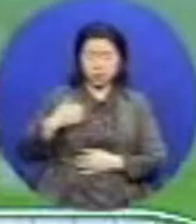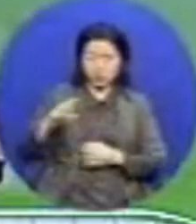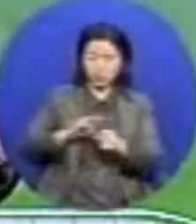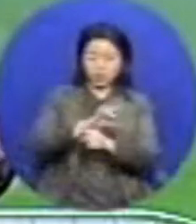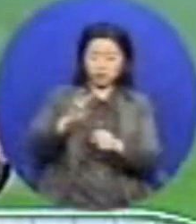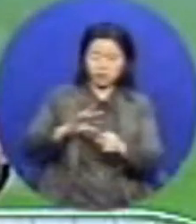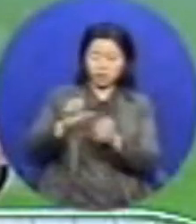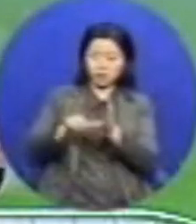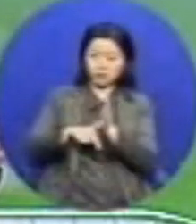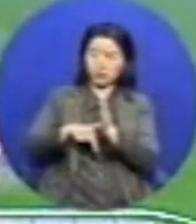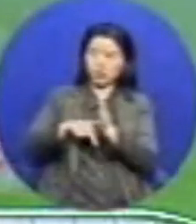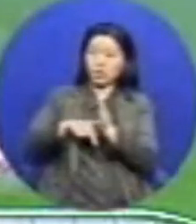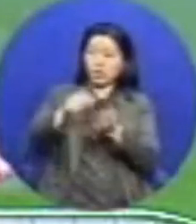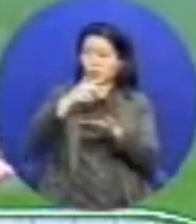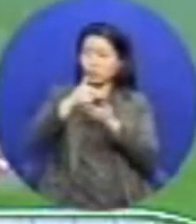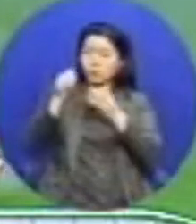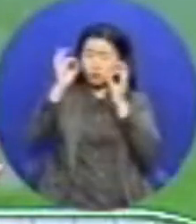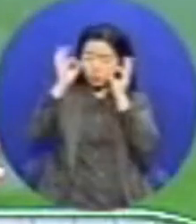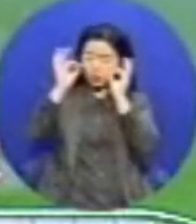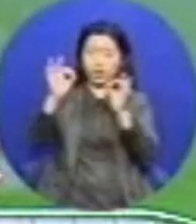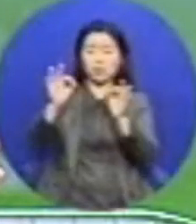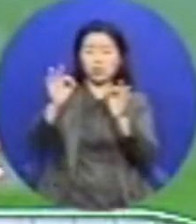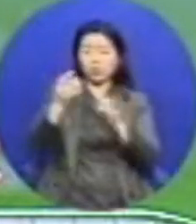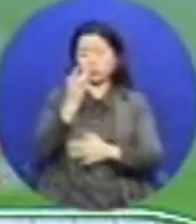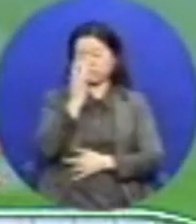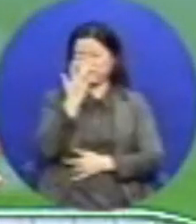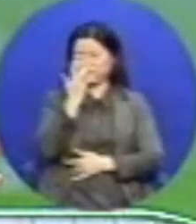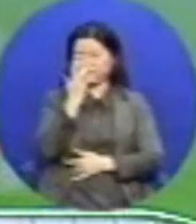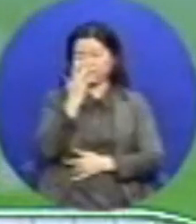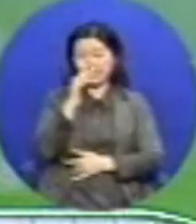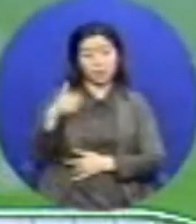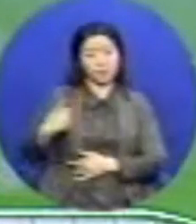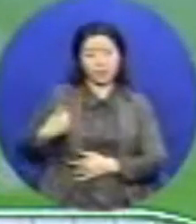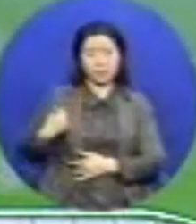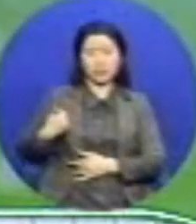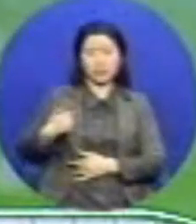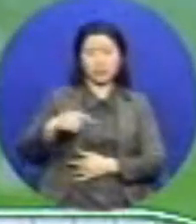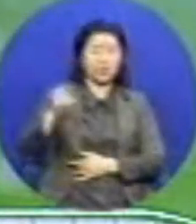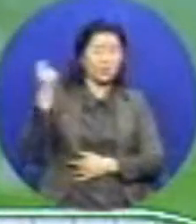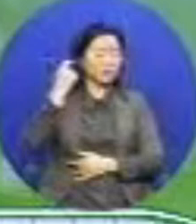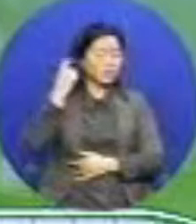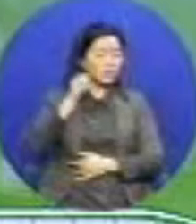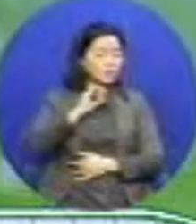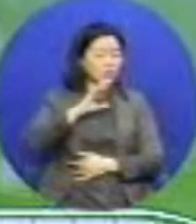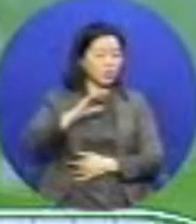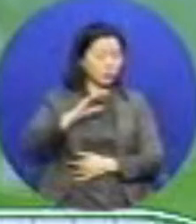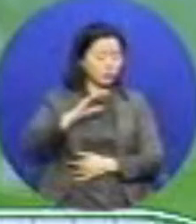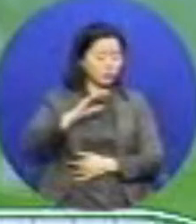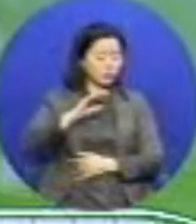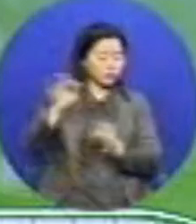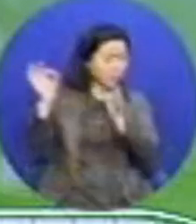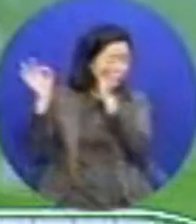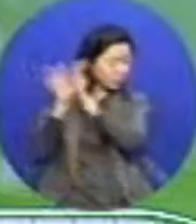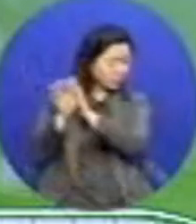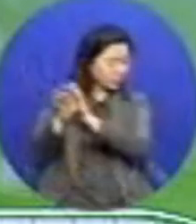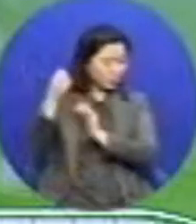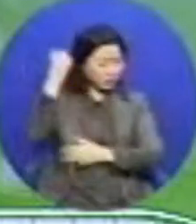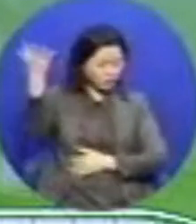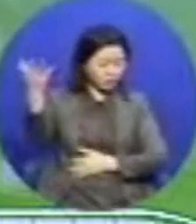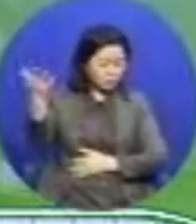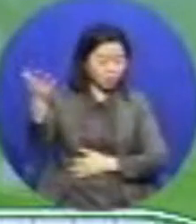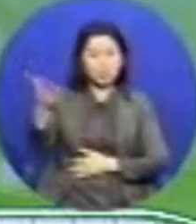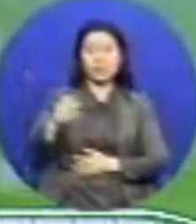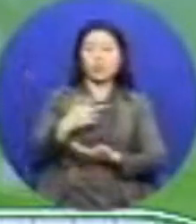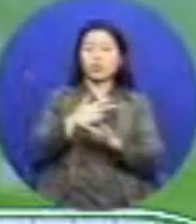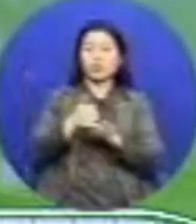예수님을 바라보라 무슨 말인지 모르겠어 그리고 그냥 듣기만 하고 넘어가 버리면 주님도 어떤